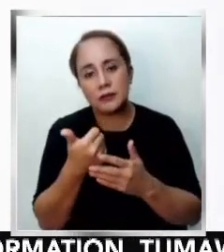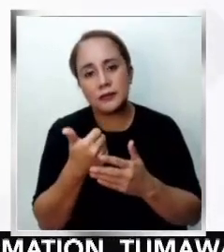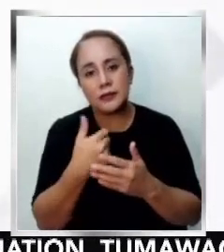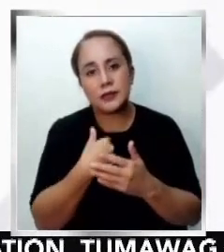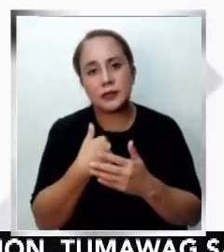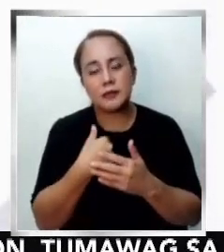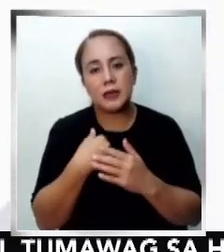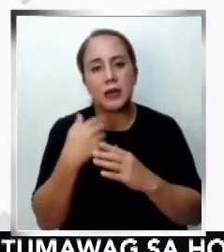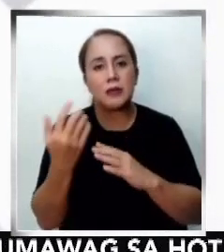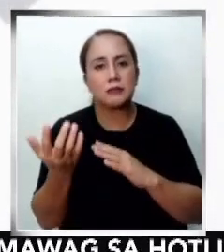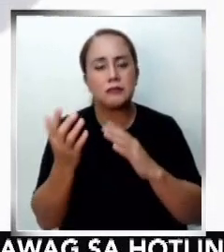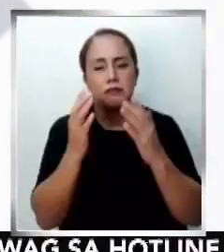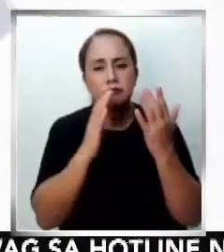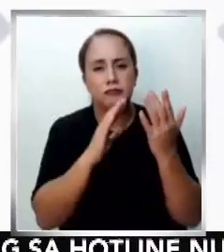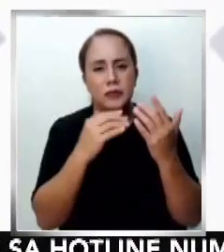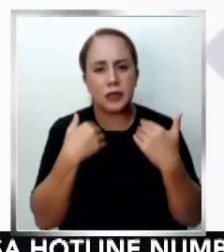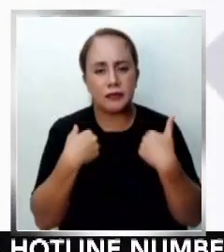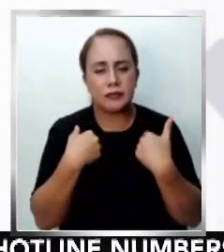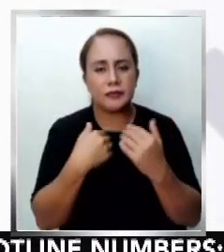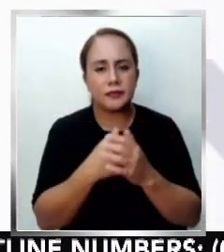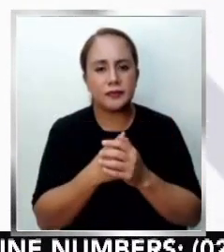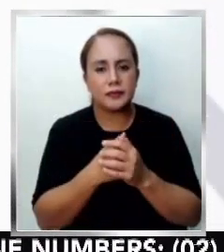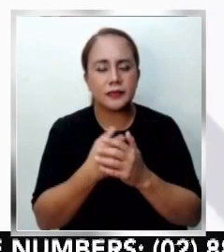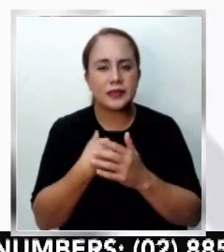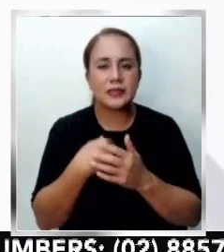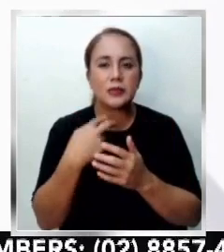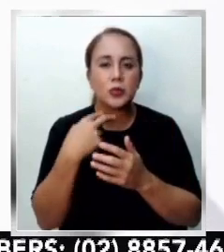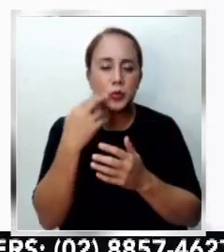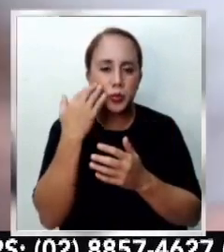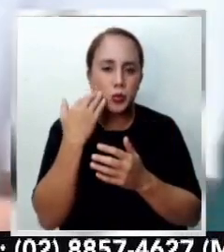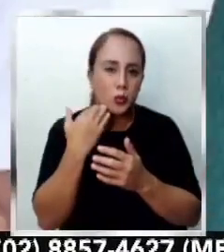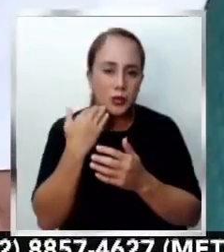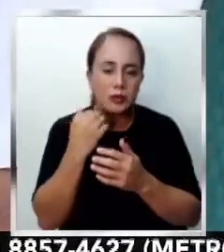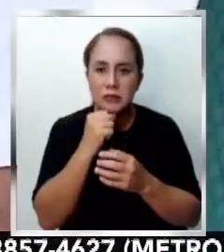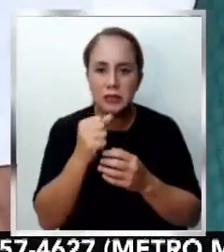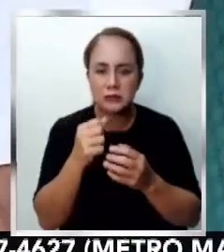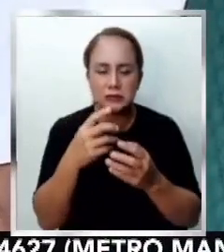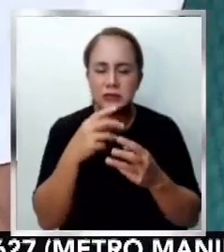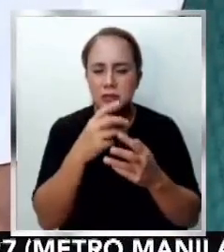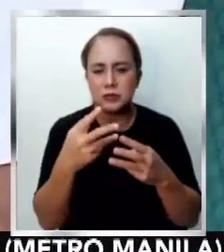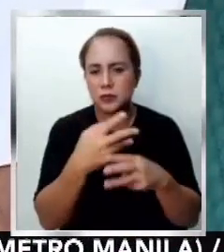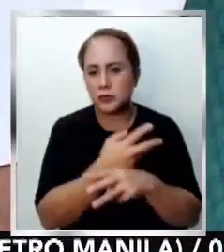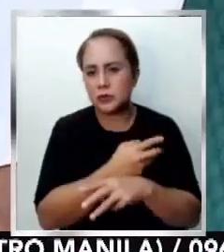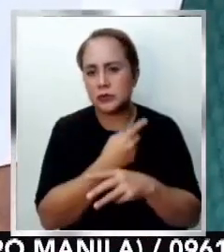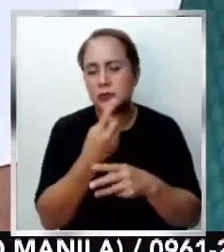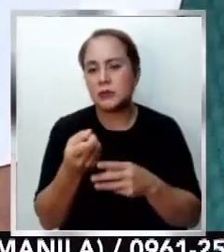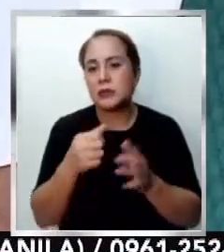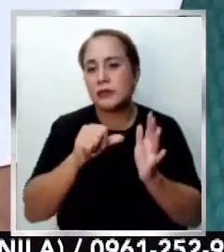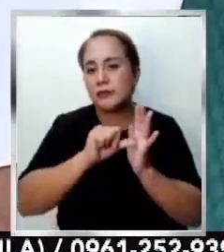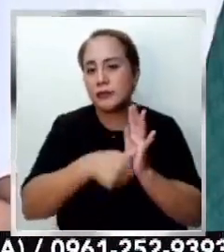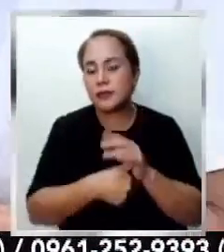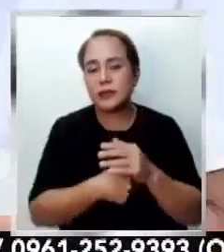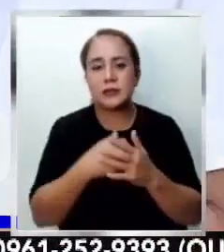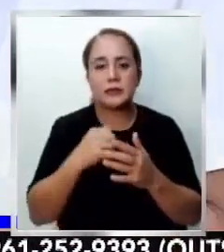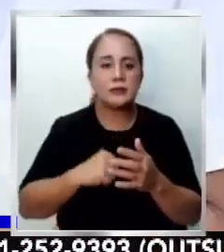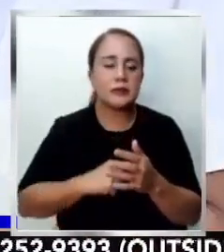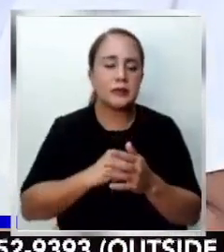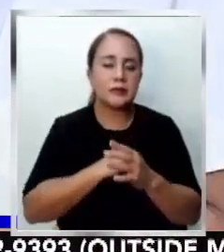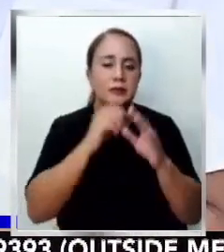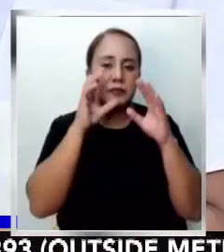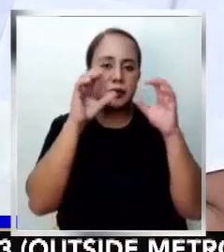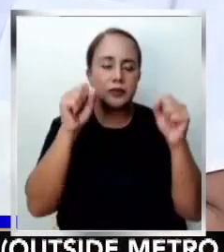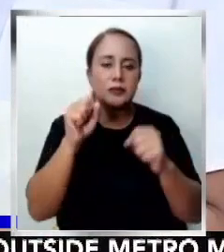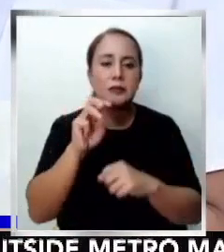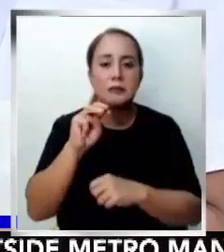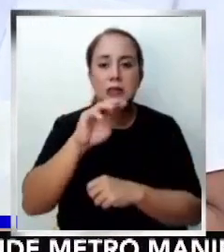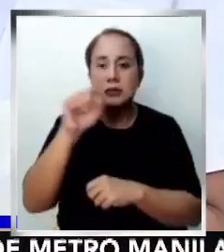may be tightness, but hindi talaga siya ganun ka-grabe tightness. Binigyan din naman ni Senate President Meg Zubiri na hindi pa rin ligtas